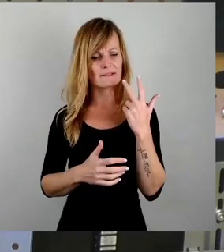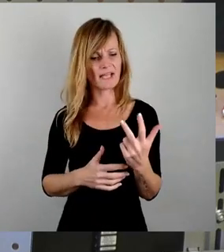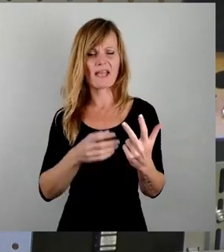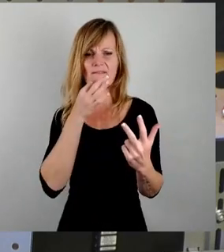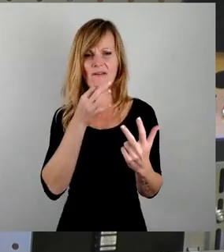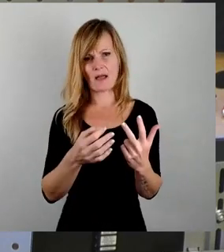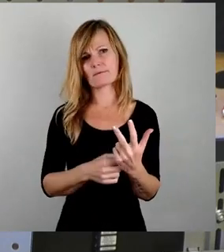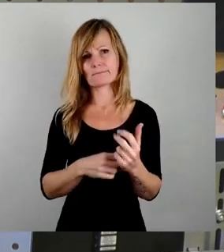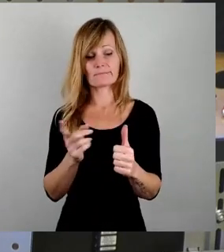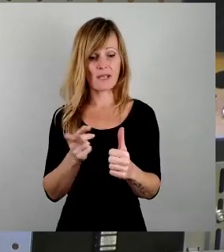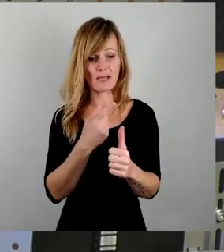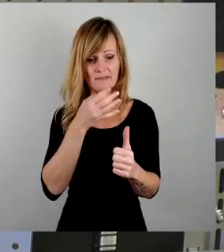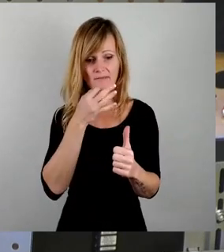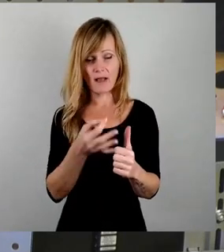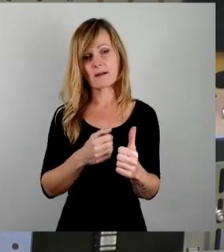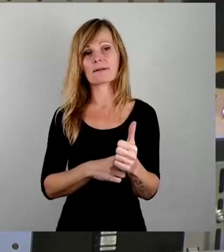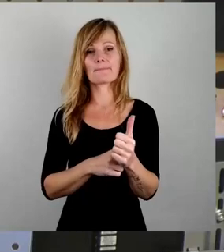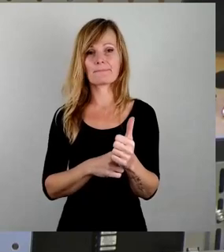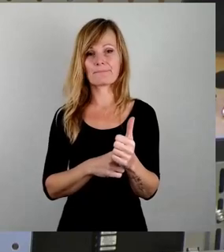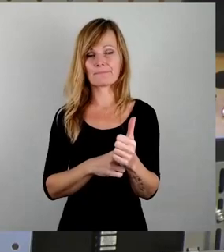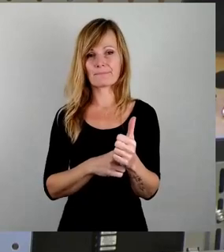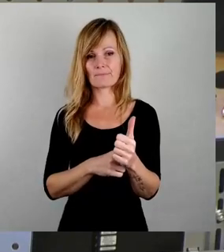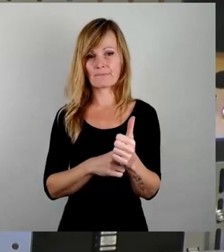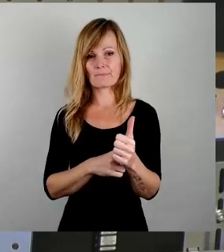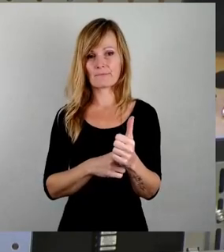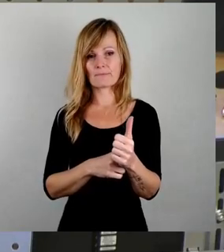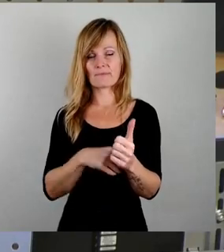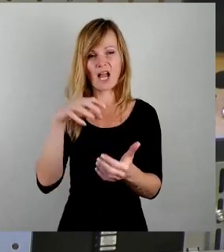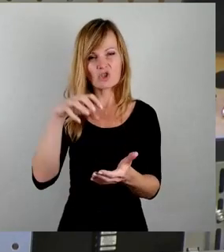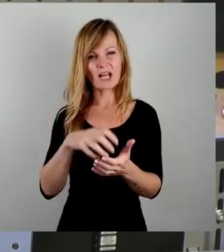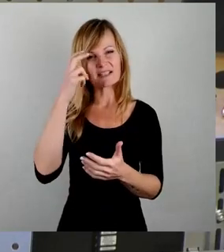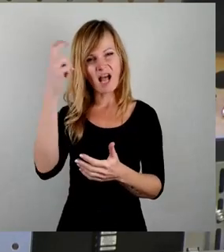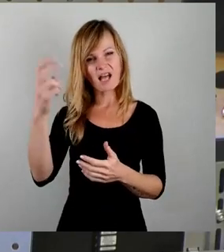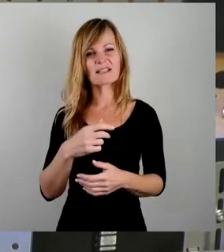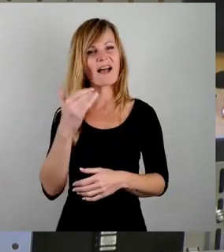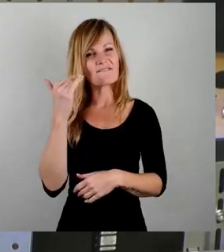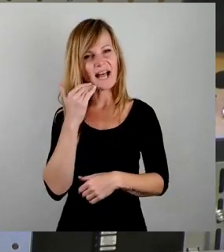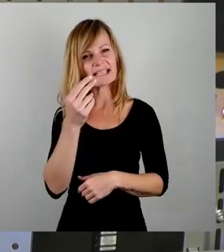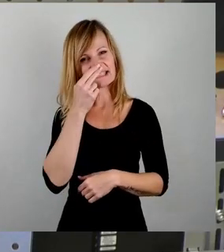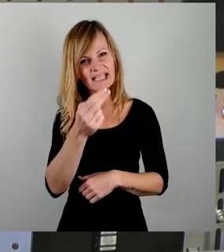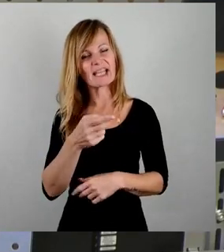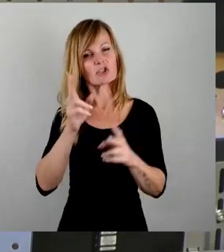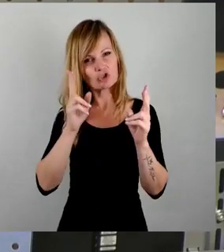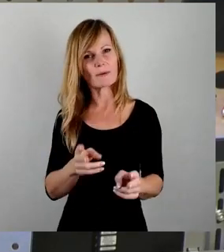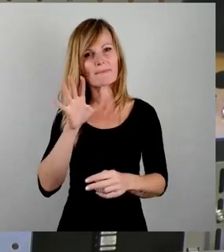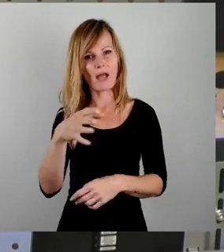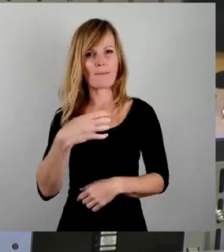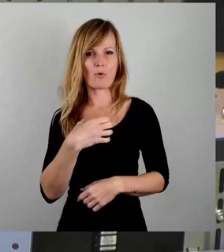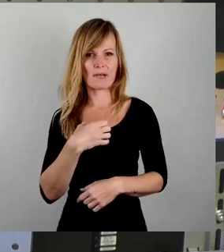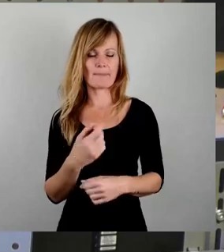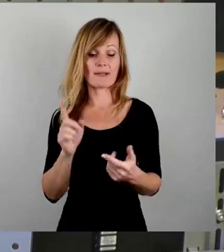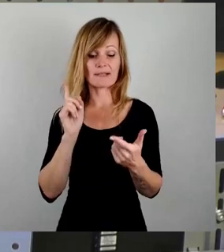ist, wann Sie das als Stadtrat anerkennen, dass da ein Problem vorhanden ist. Die zweite Frage